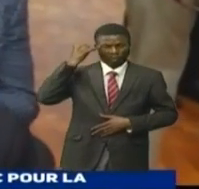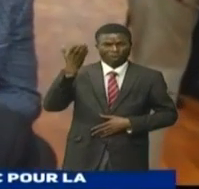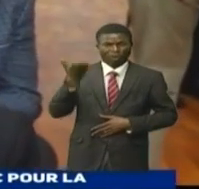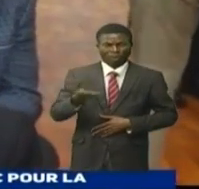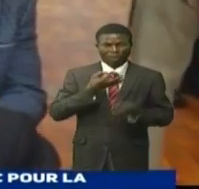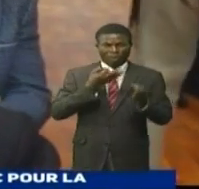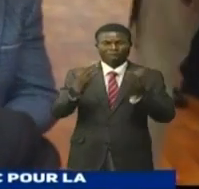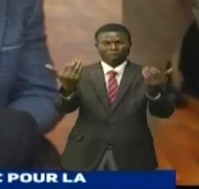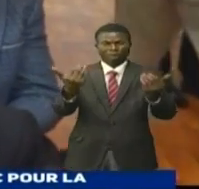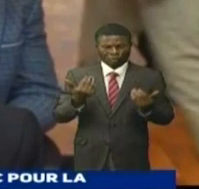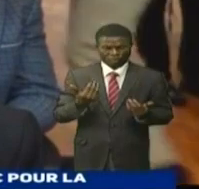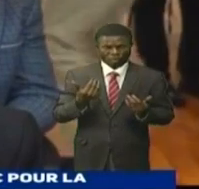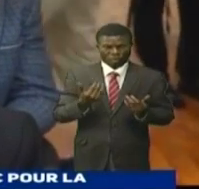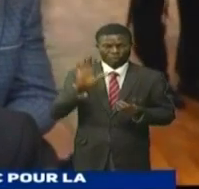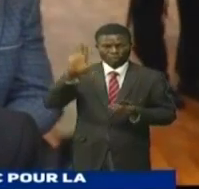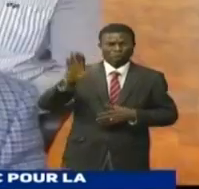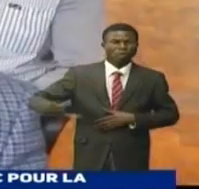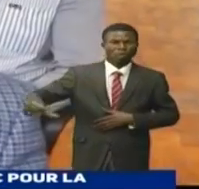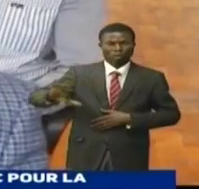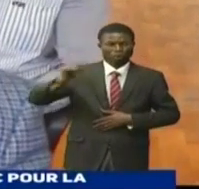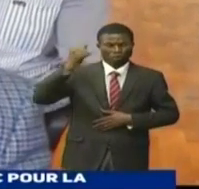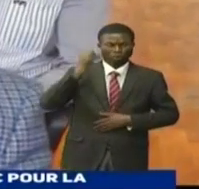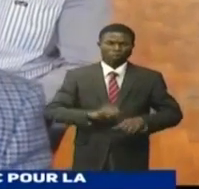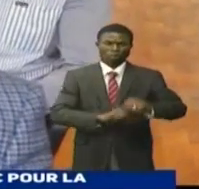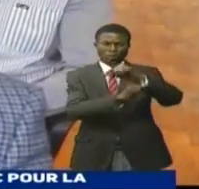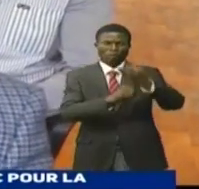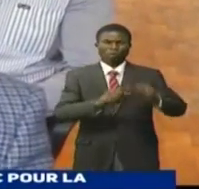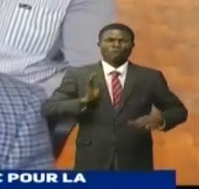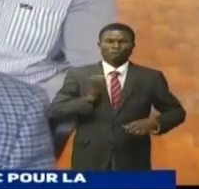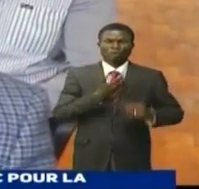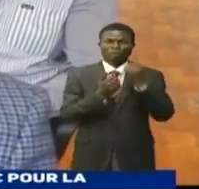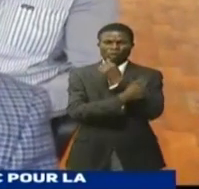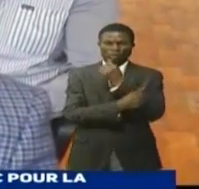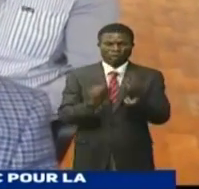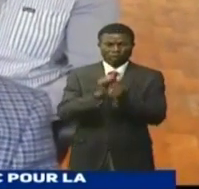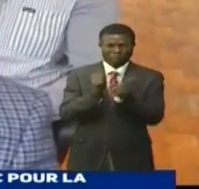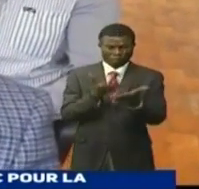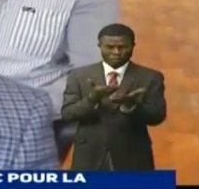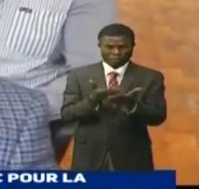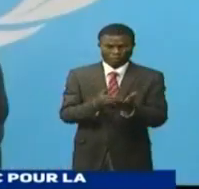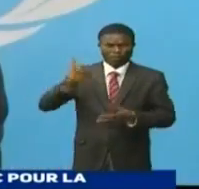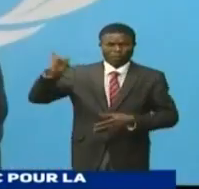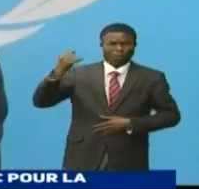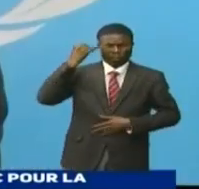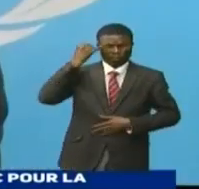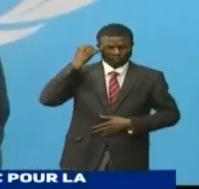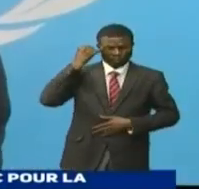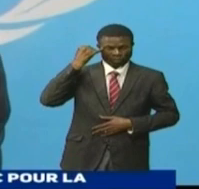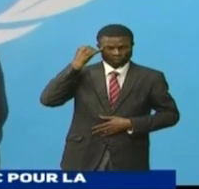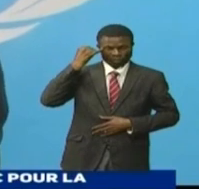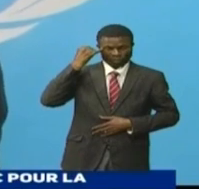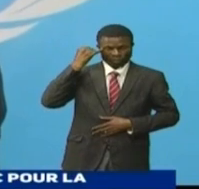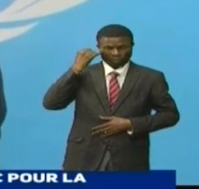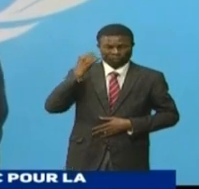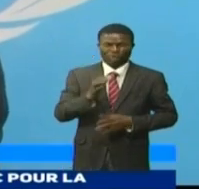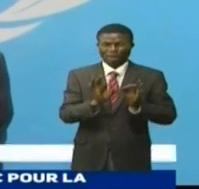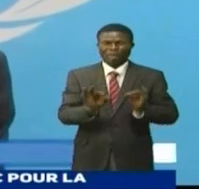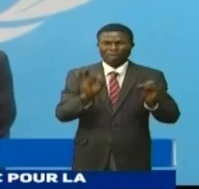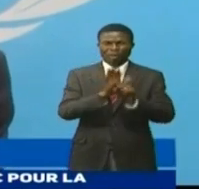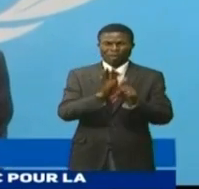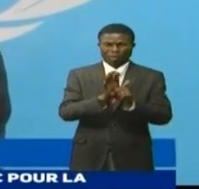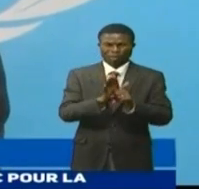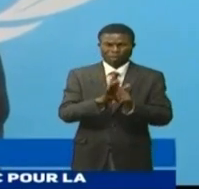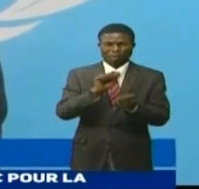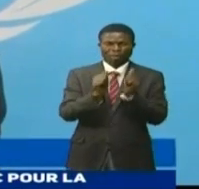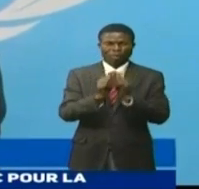la volonté de son pays a accompagner la RDC dans ce domaine le Japon à la notion